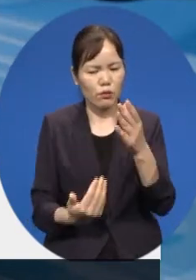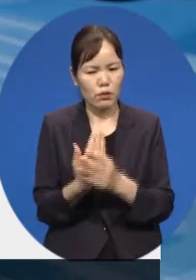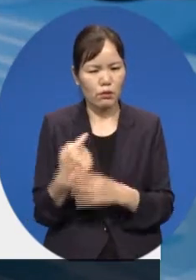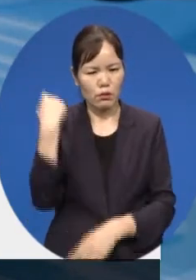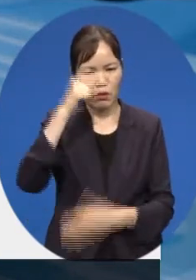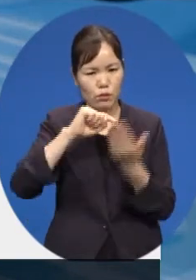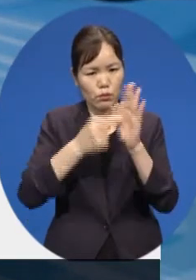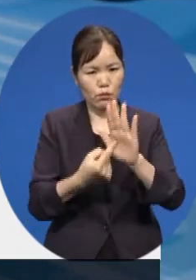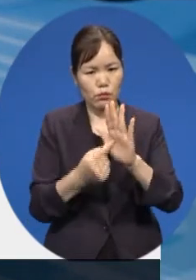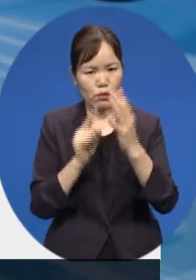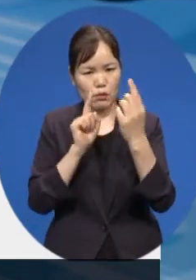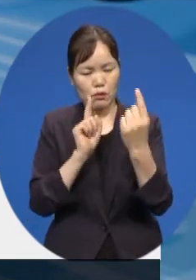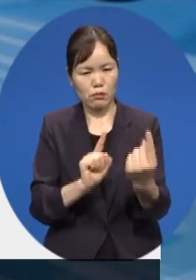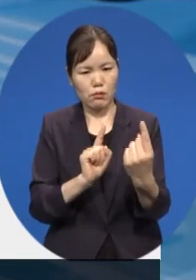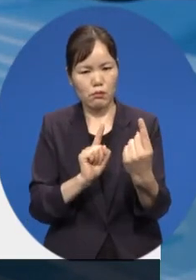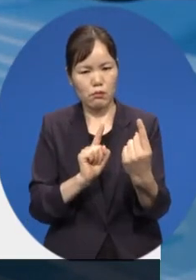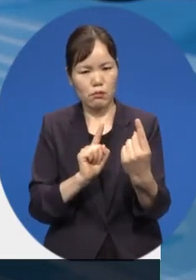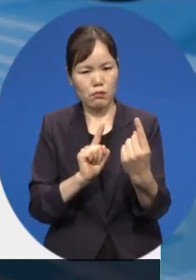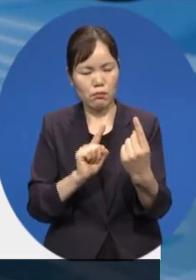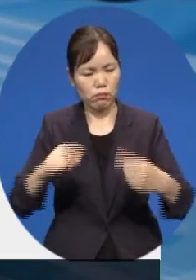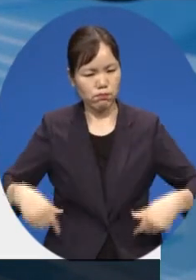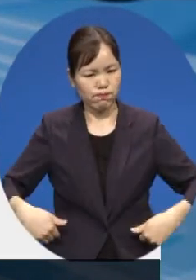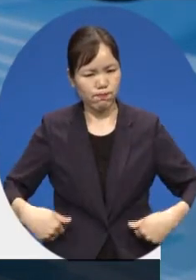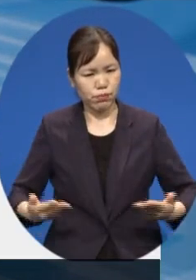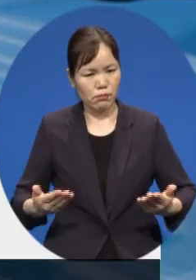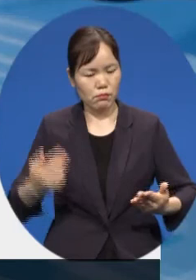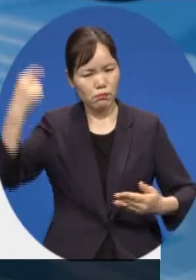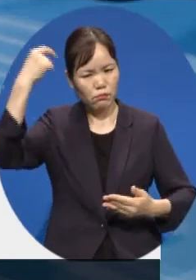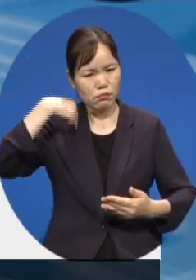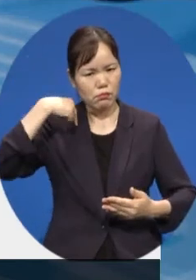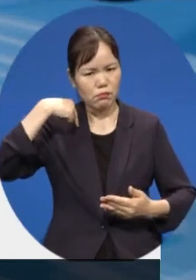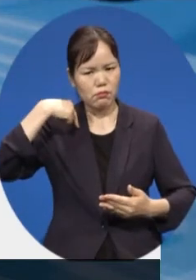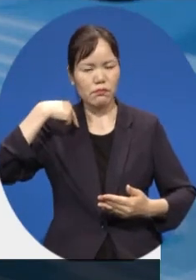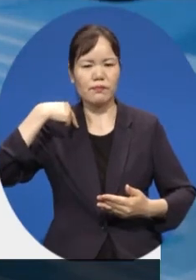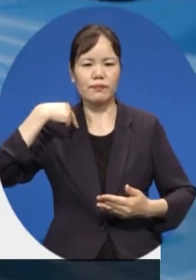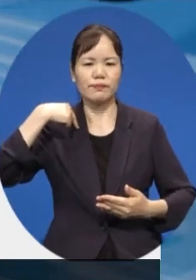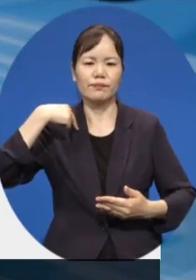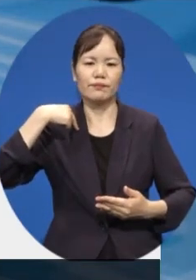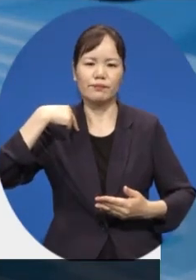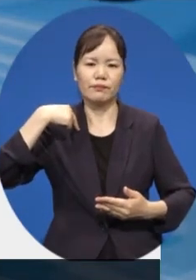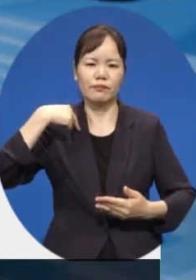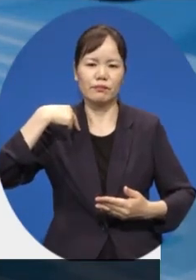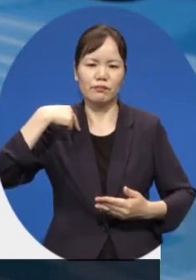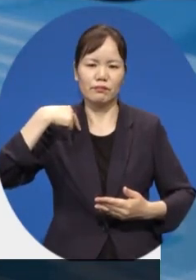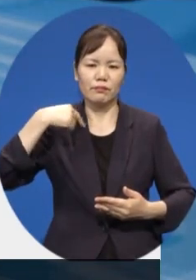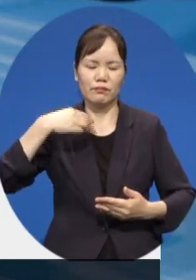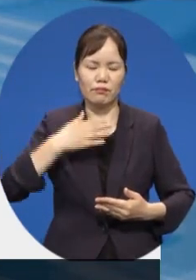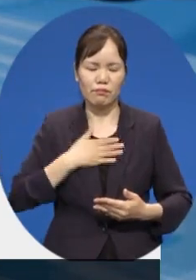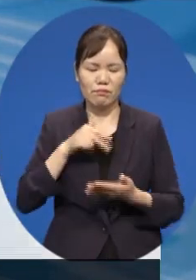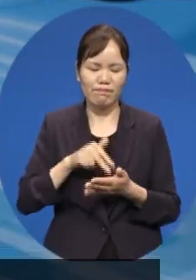공개 대상이 될 필요가 없다라고 느꼈다면 저는 좀 많이 불편하다는